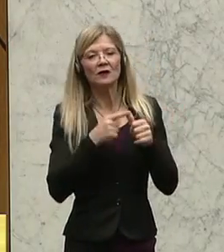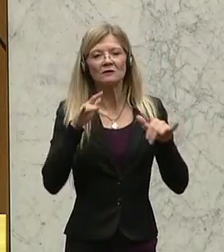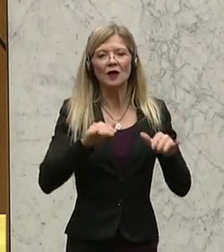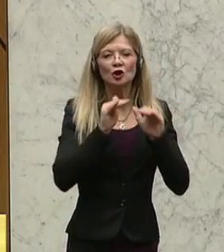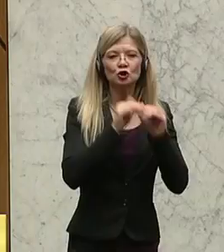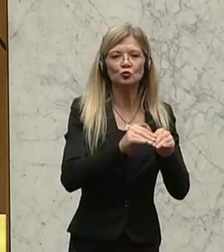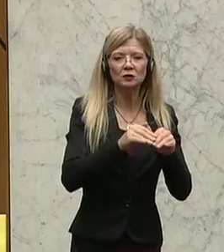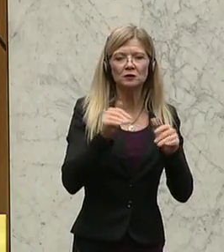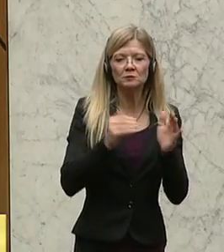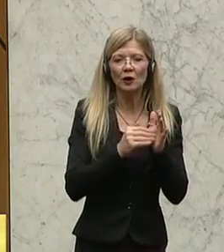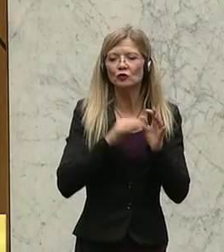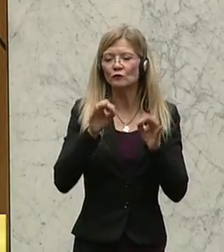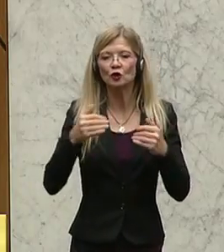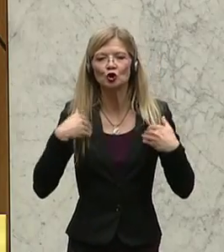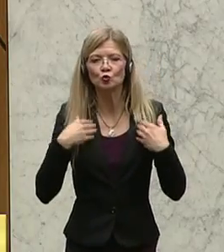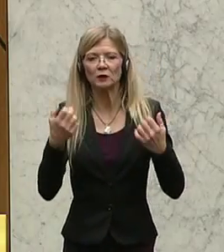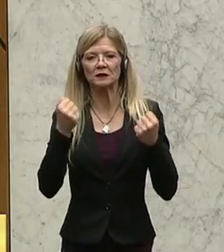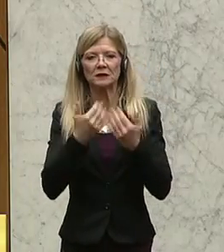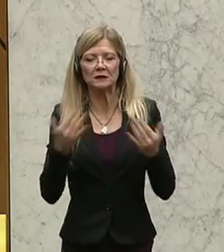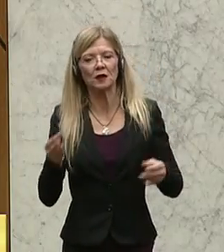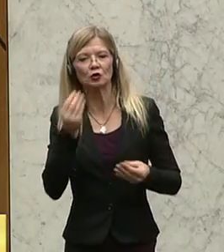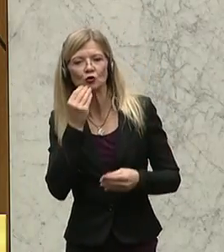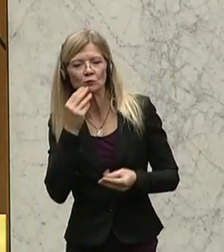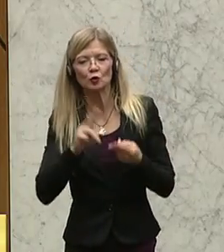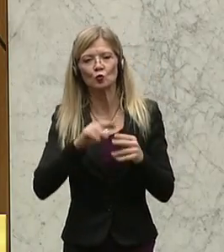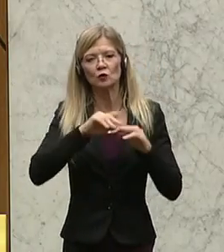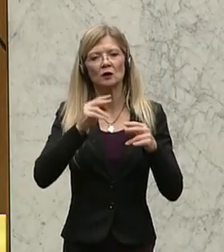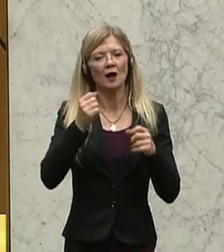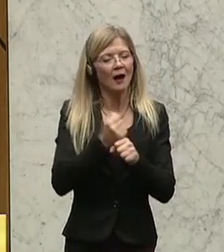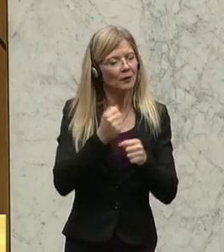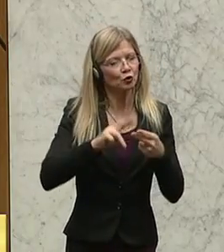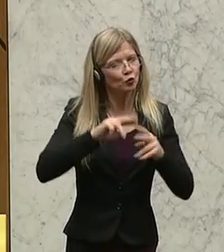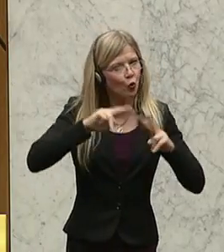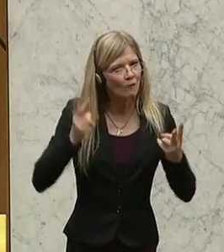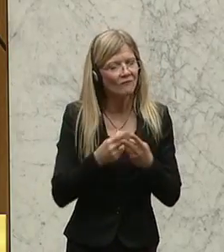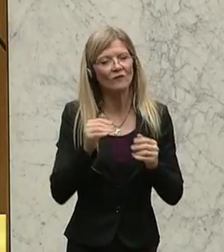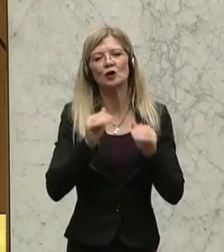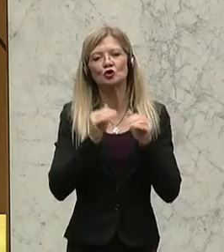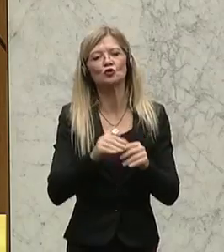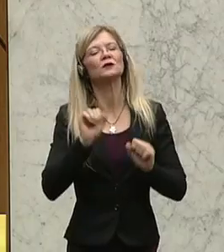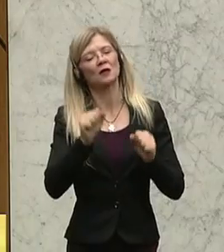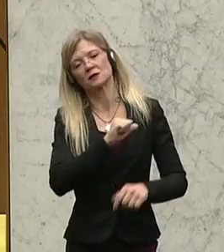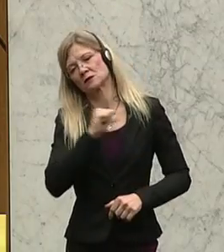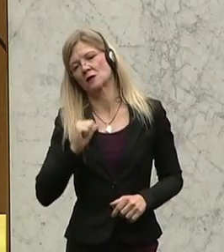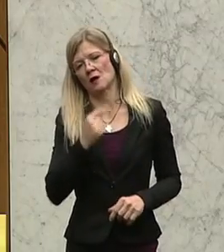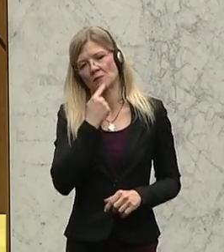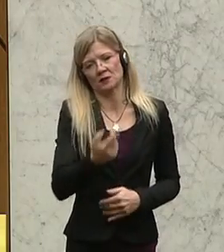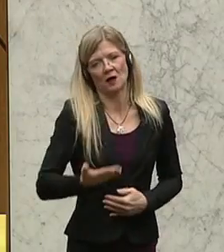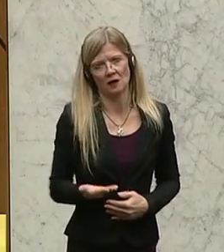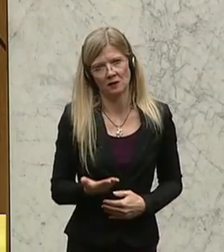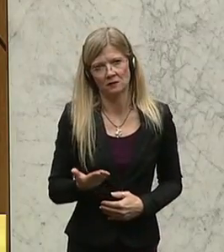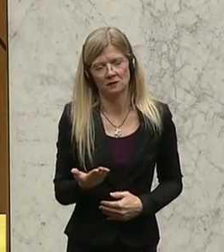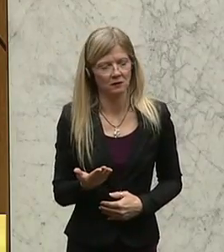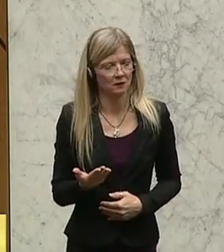für Gesundheit, Sicherheit, Konsumenten-, Arbeits- und Umweltschutz, nach eigenem Ermessen festlegen. Meine